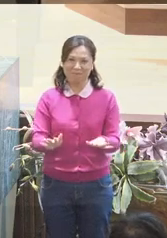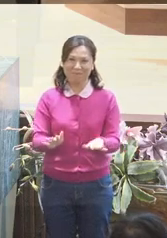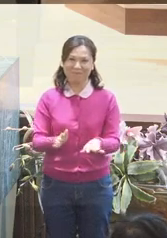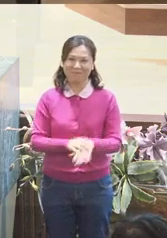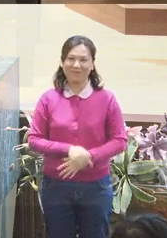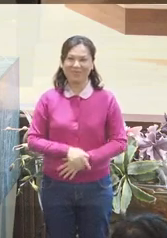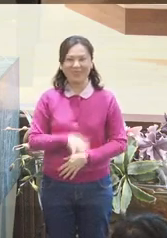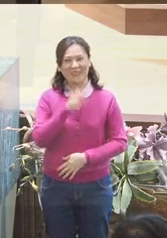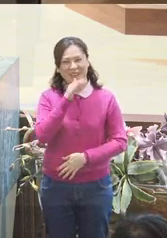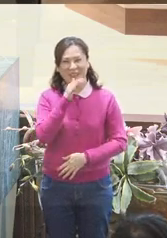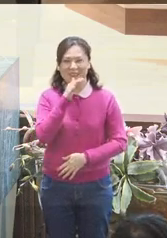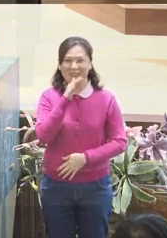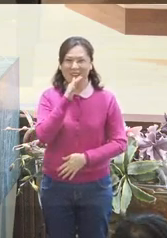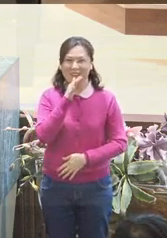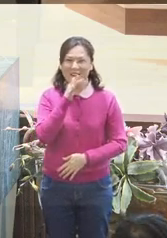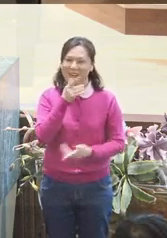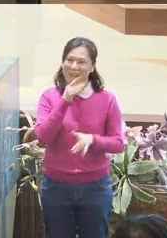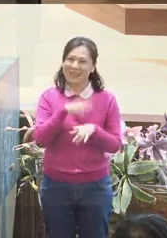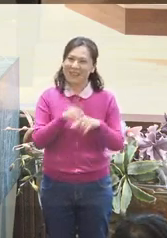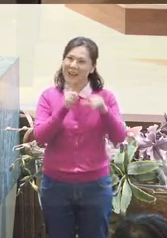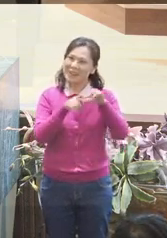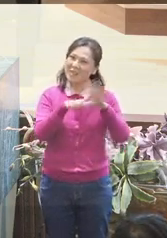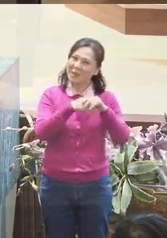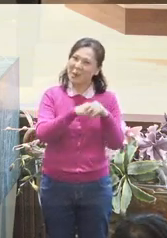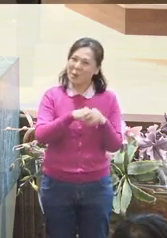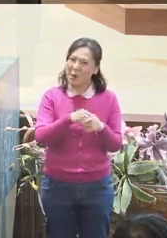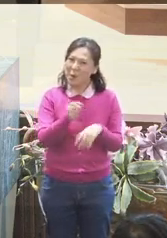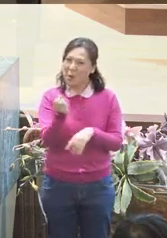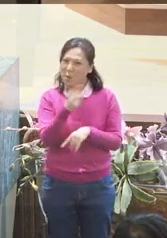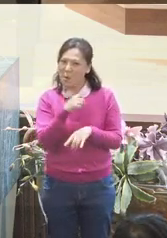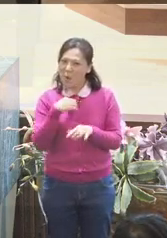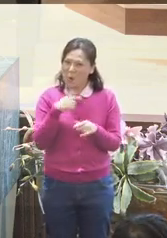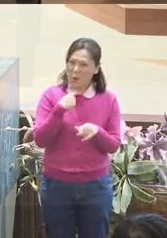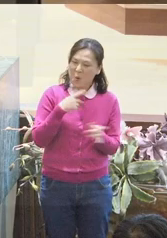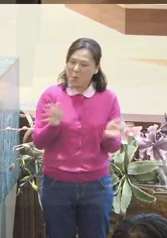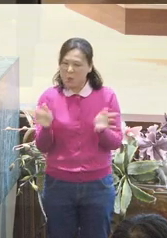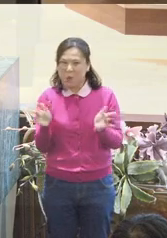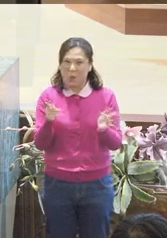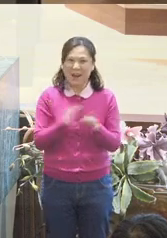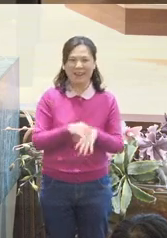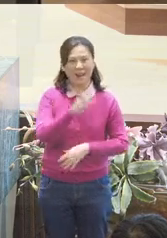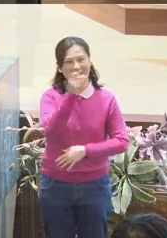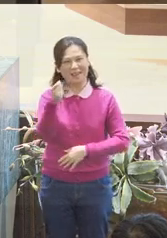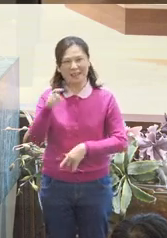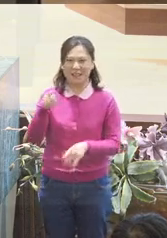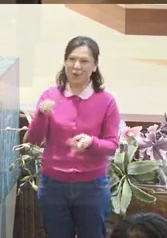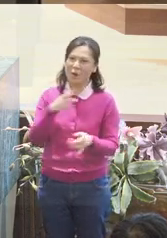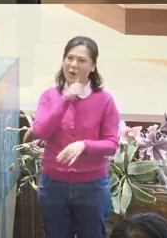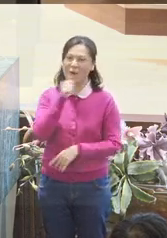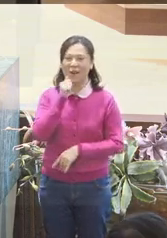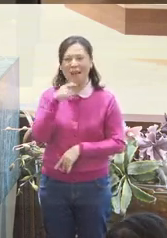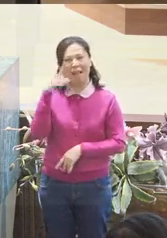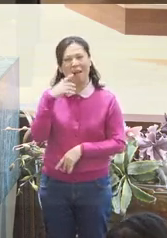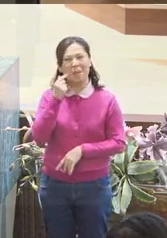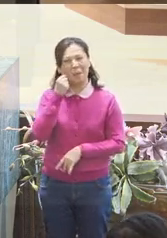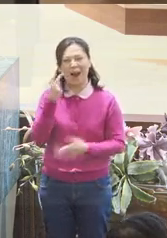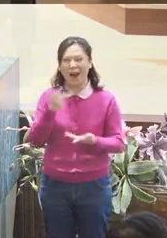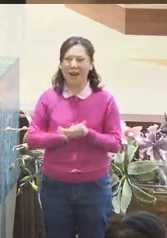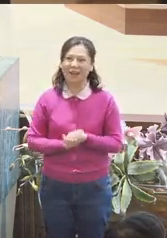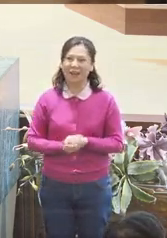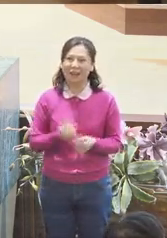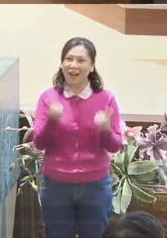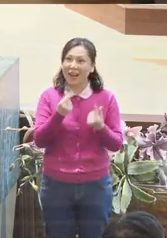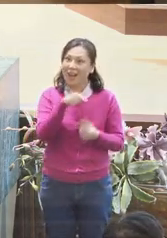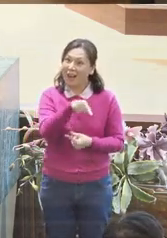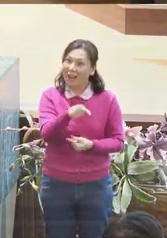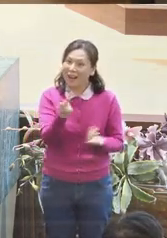会讲一些就是中文的双关语让英文的翻译变得非常困难，好比说什么 policy